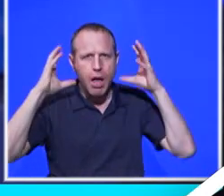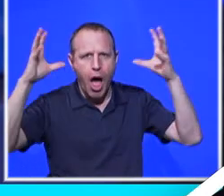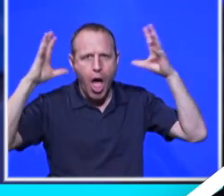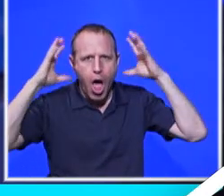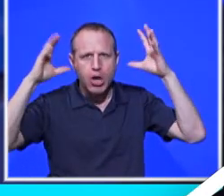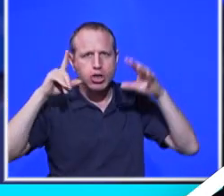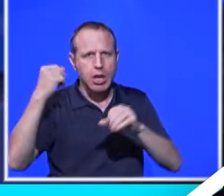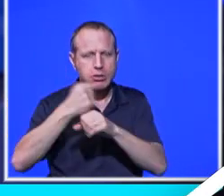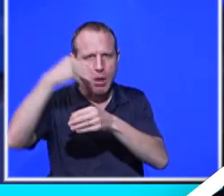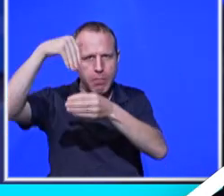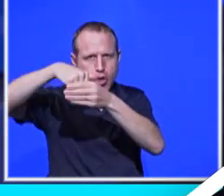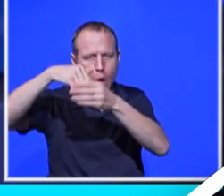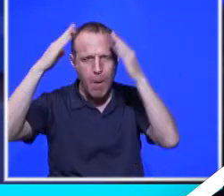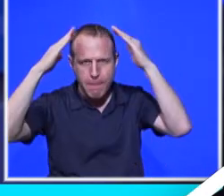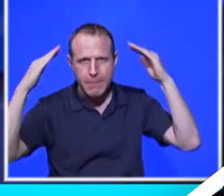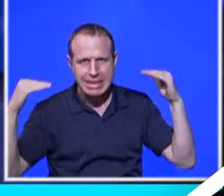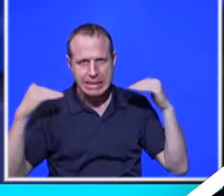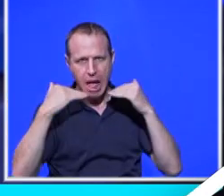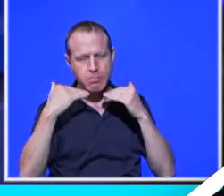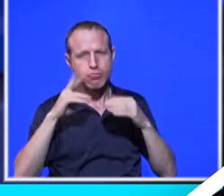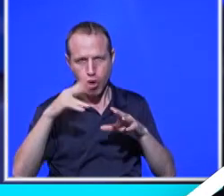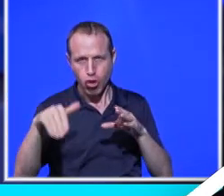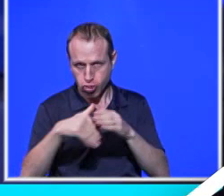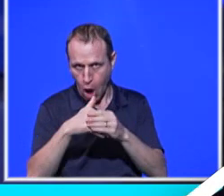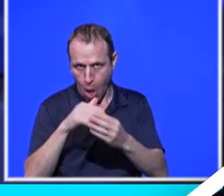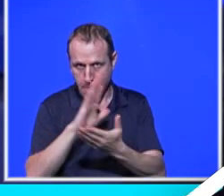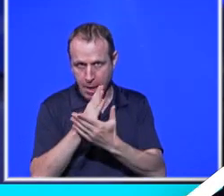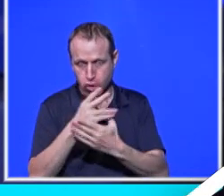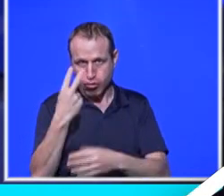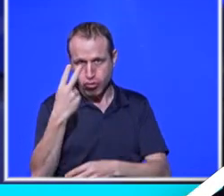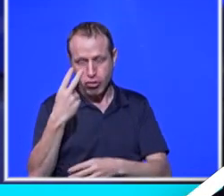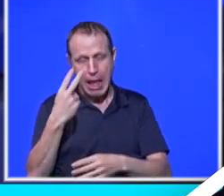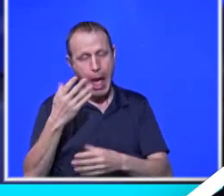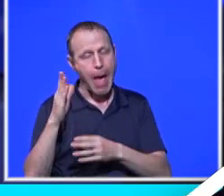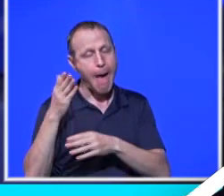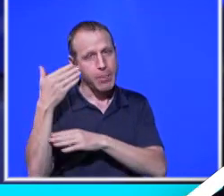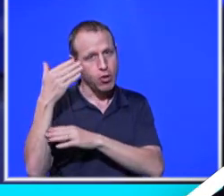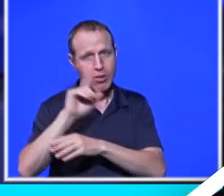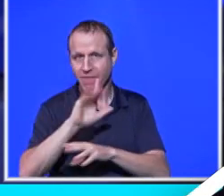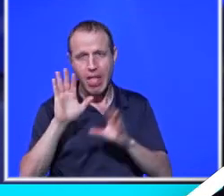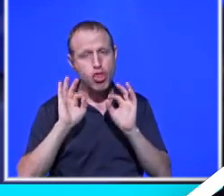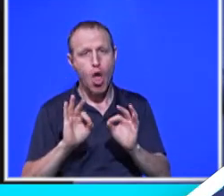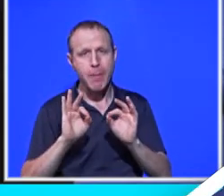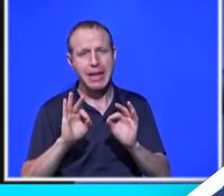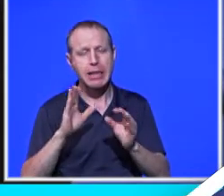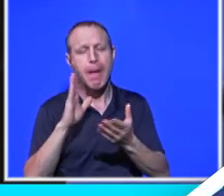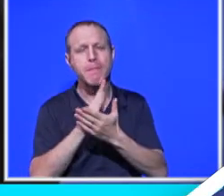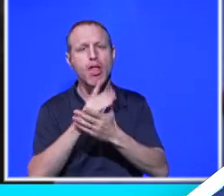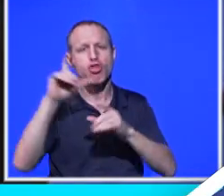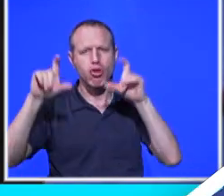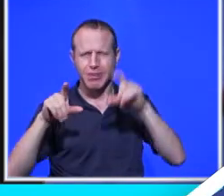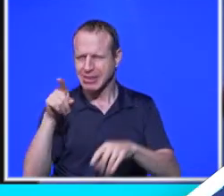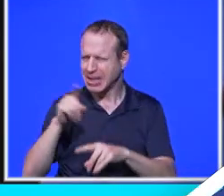בתוך מצרים, על כך שאומנם יש שלום בין שתי המדינות, אבל אין נורמליזציה בין התושבים. זה סוג